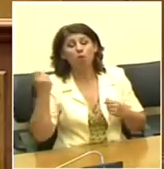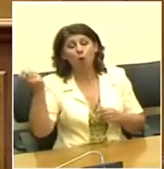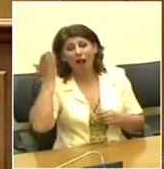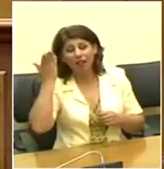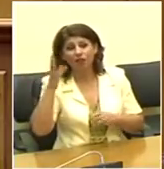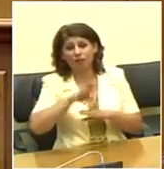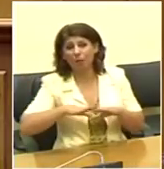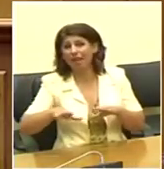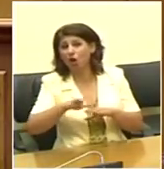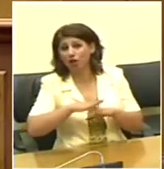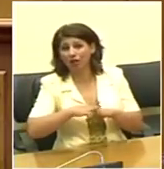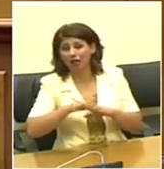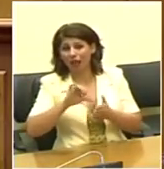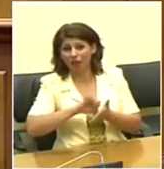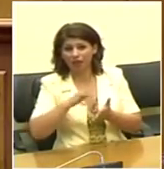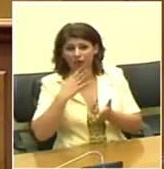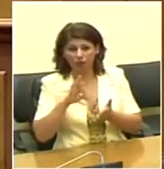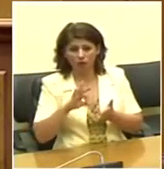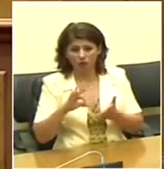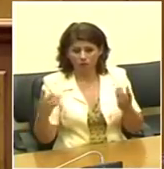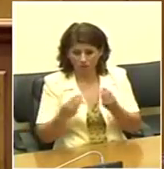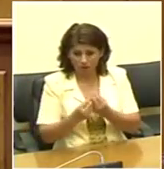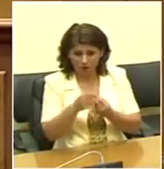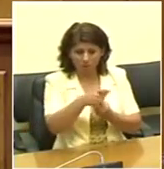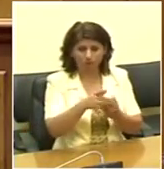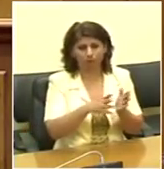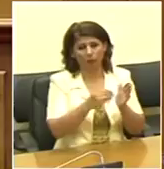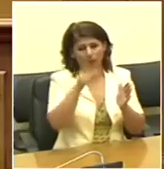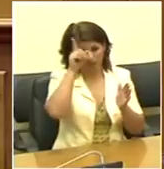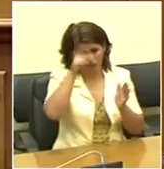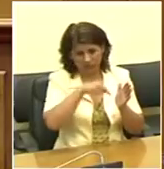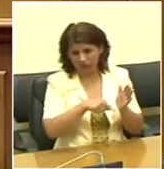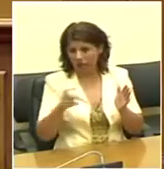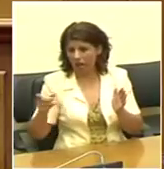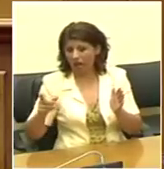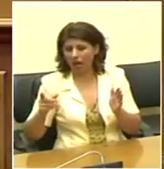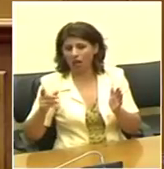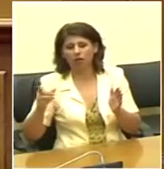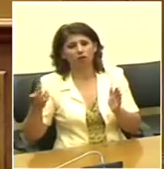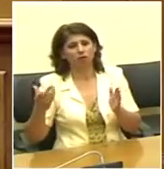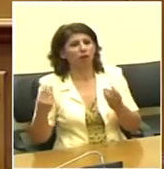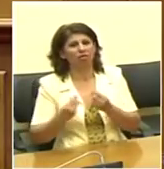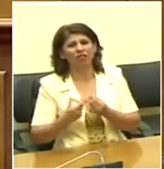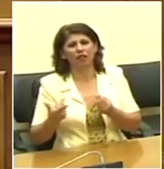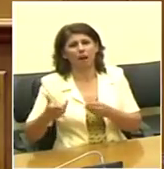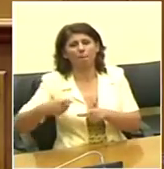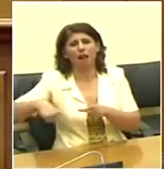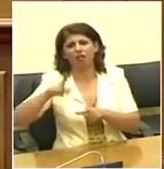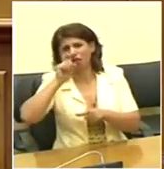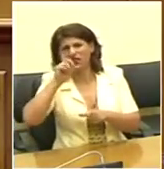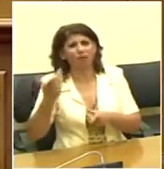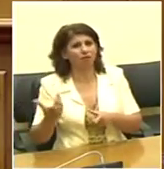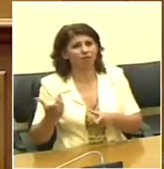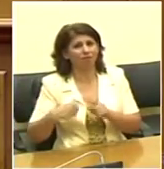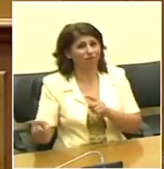ίδιο συντελιστεί με τις λαϊκές γειτονίες της Αθήνας, όπου κάπου δεν πήγαινε καλά. Θέλω να μιλήσω